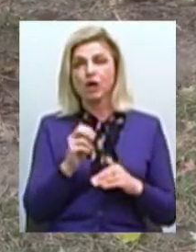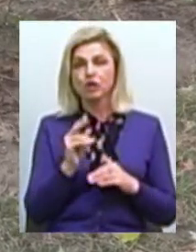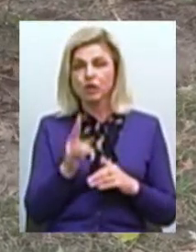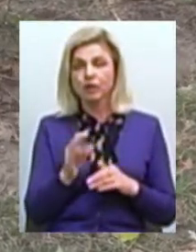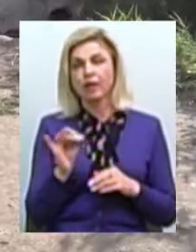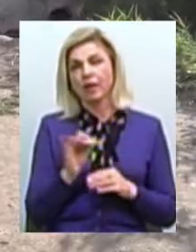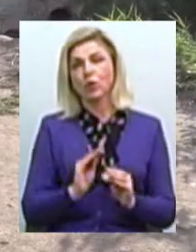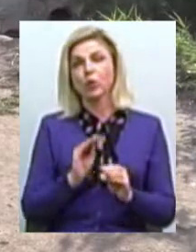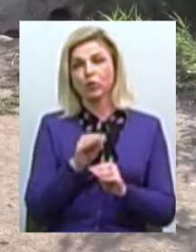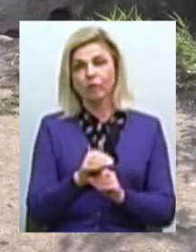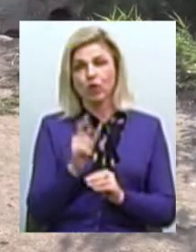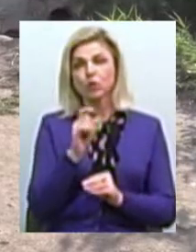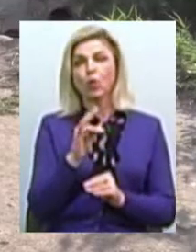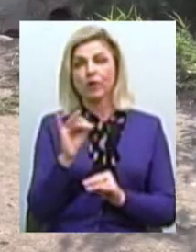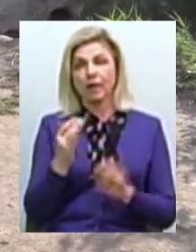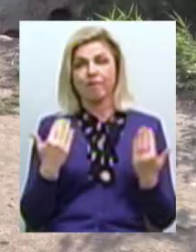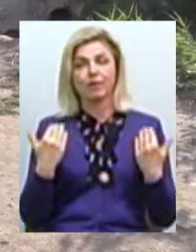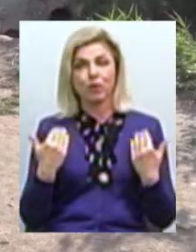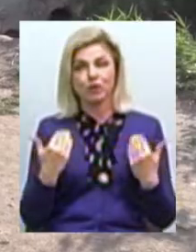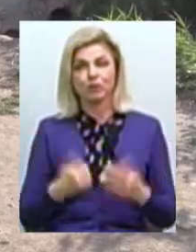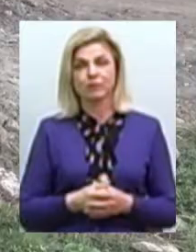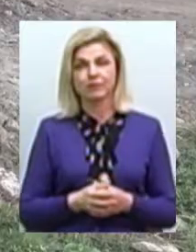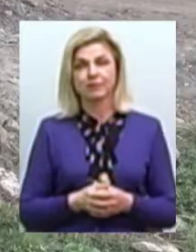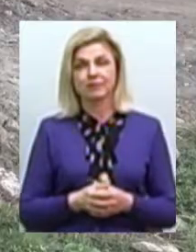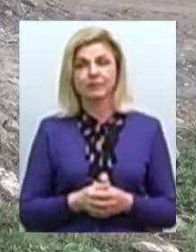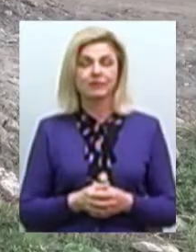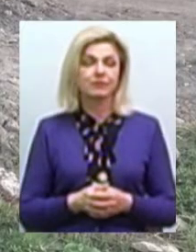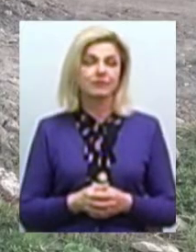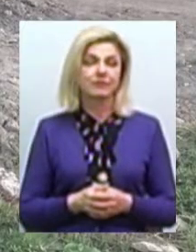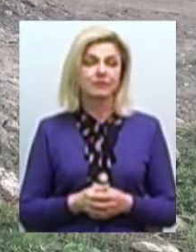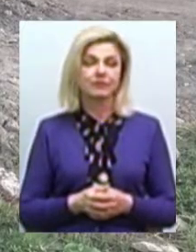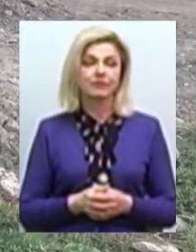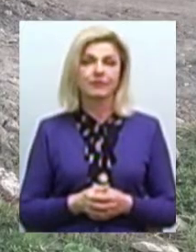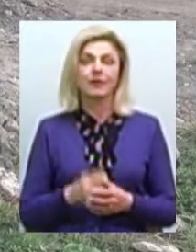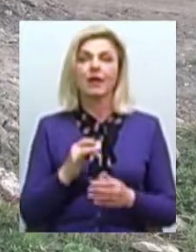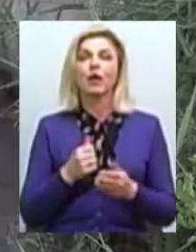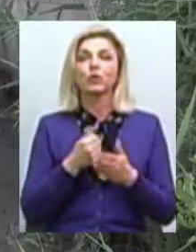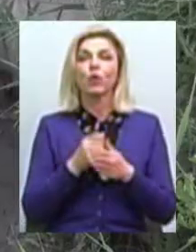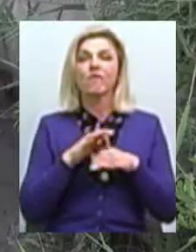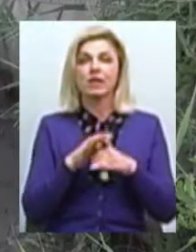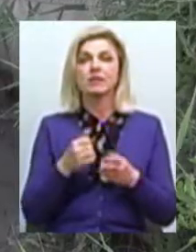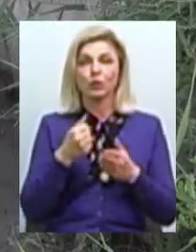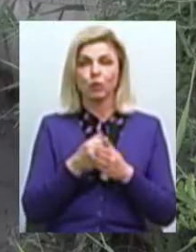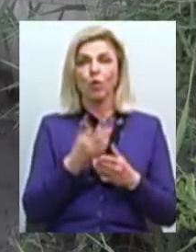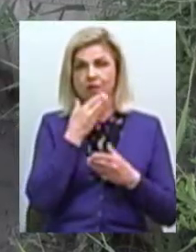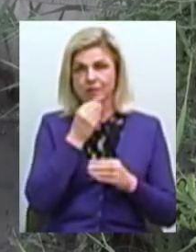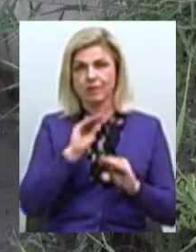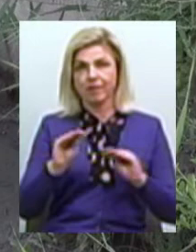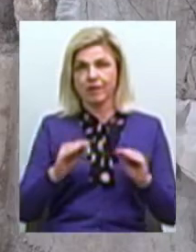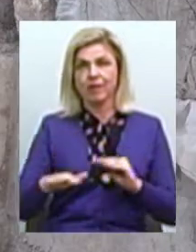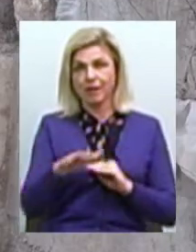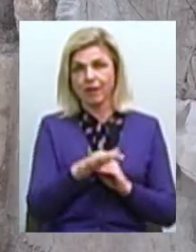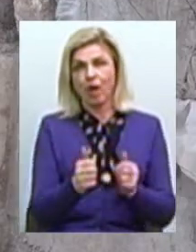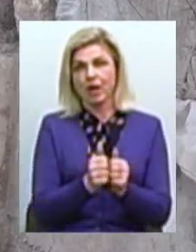також додаткові зони відпочинку, також довести до ладу територію, яка знаходиться навколо